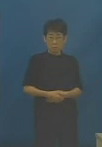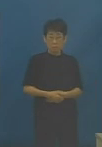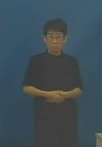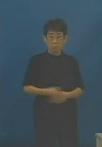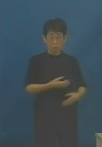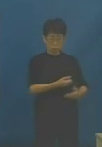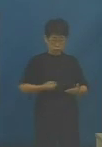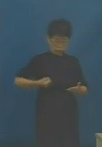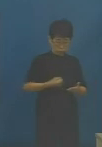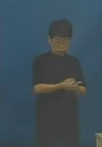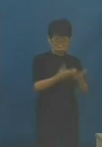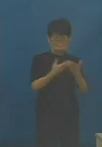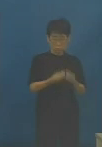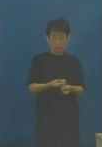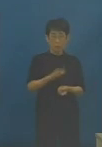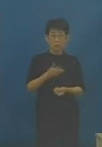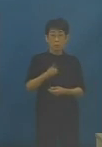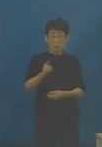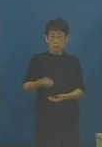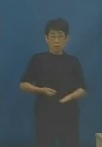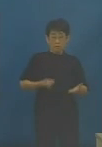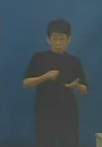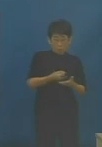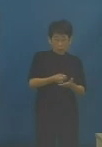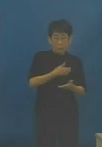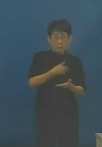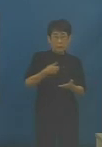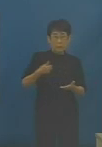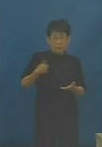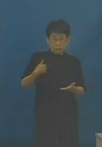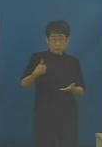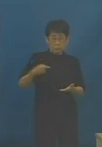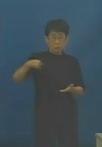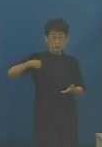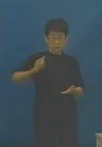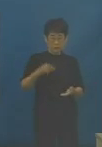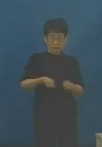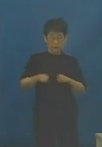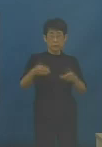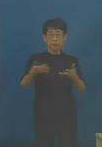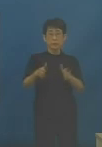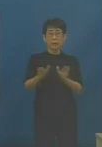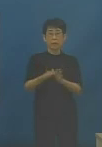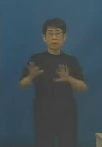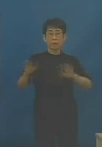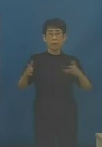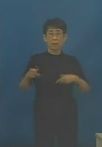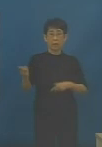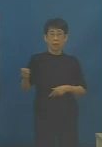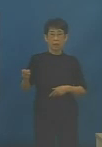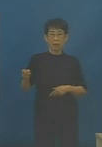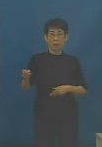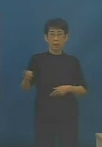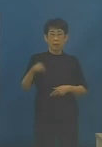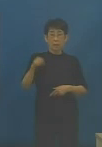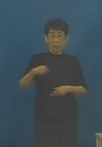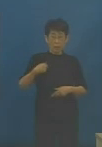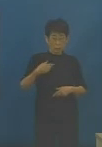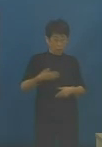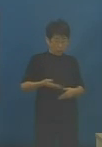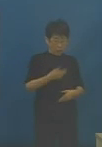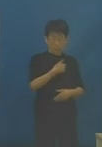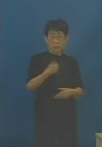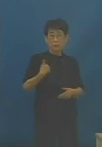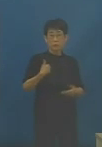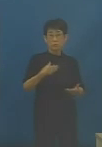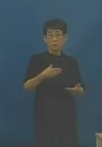います。で、私どもはそれを実現するためにハーシスのデータを使いながらという弁法を考え